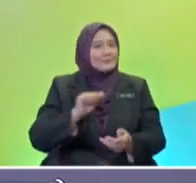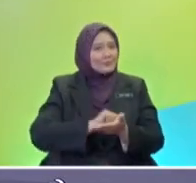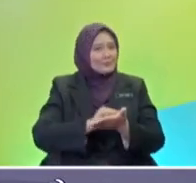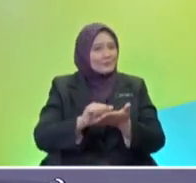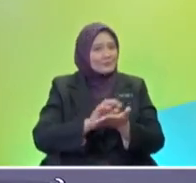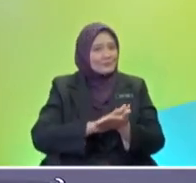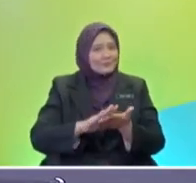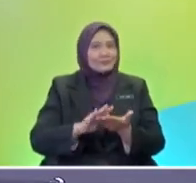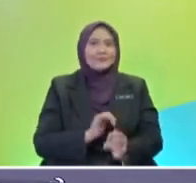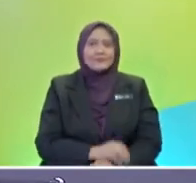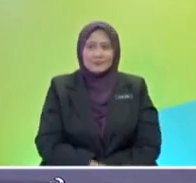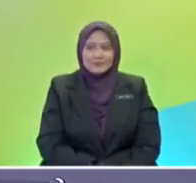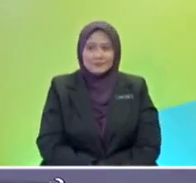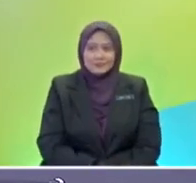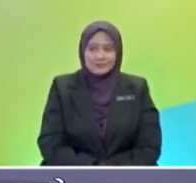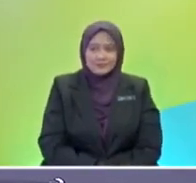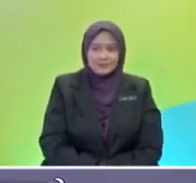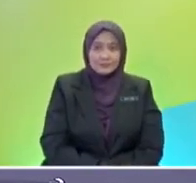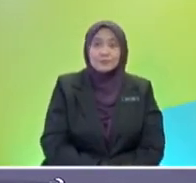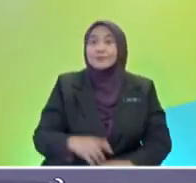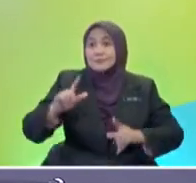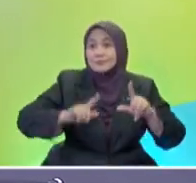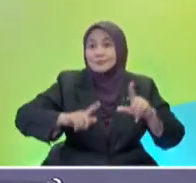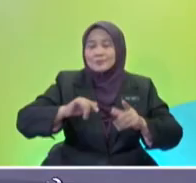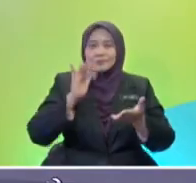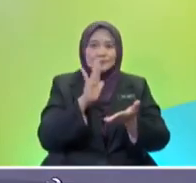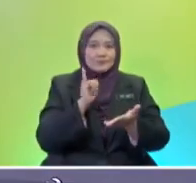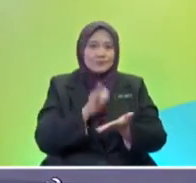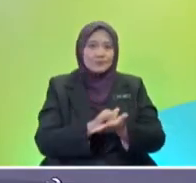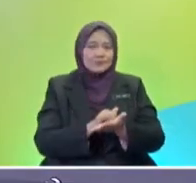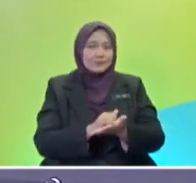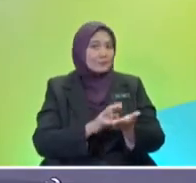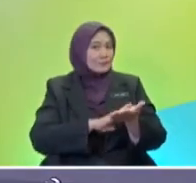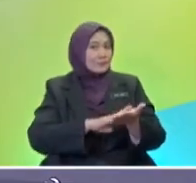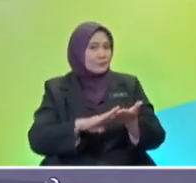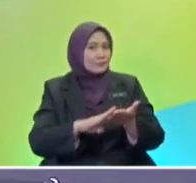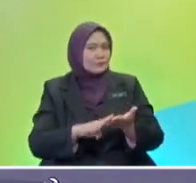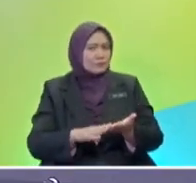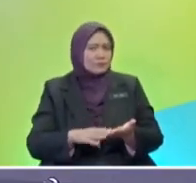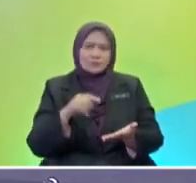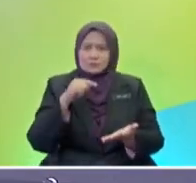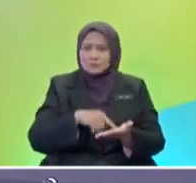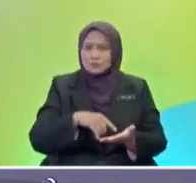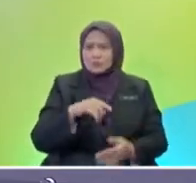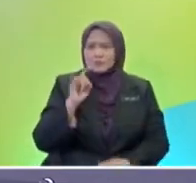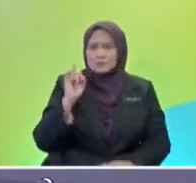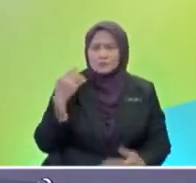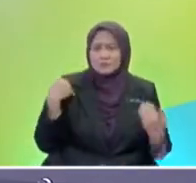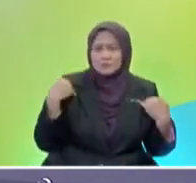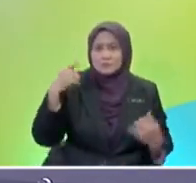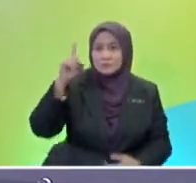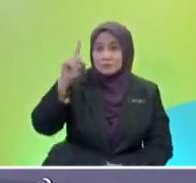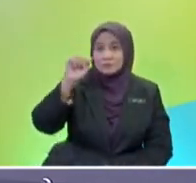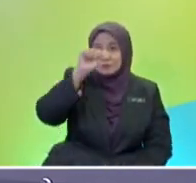keadaan Lori tersebut semakin bersih dan di sini ada timbul satu persoalan semasa